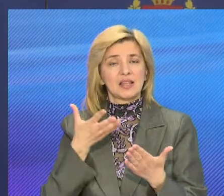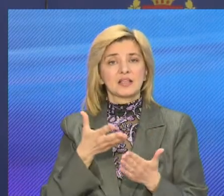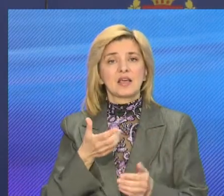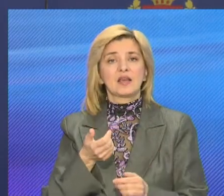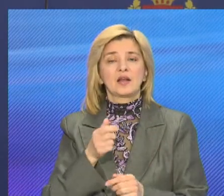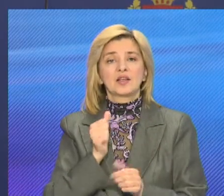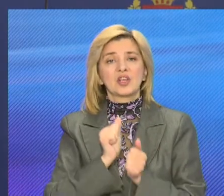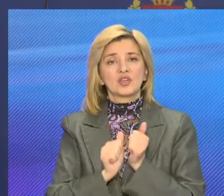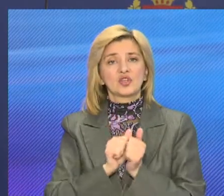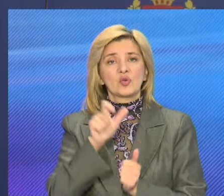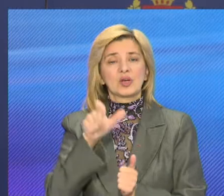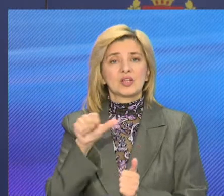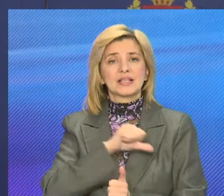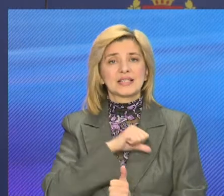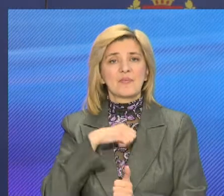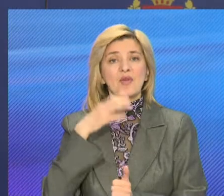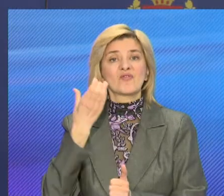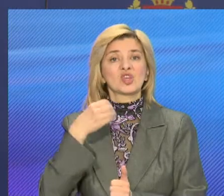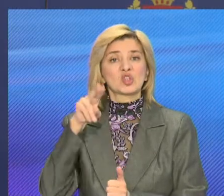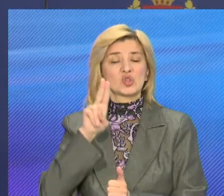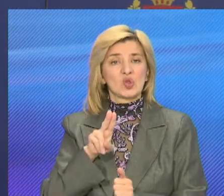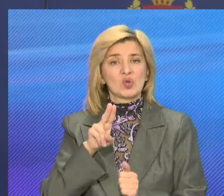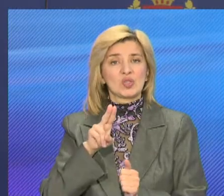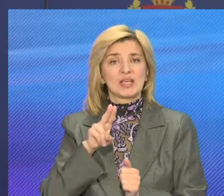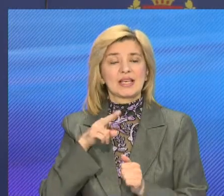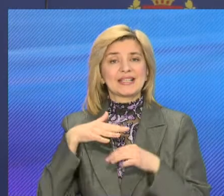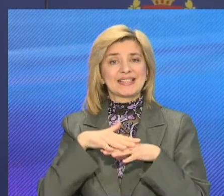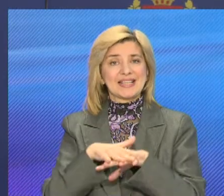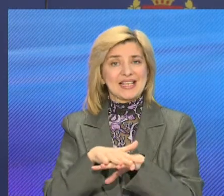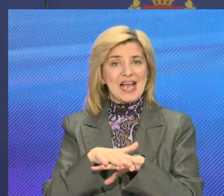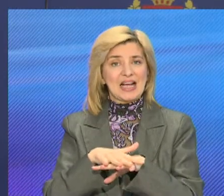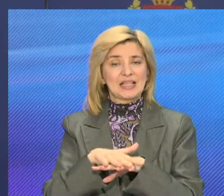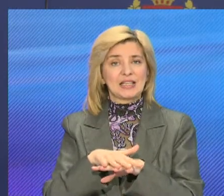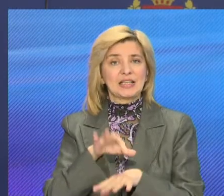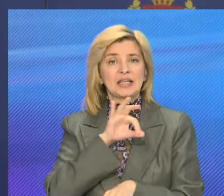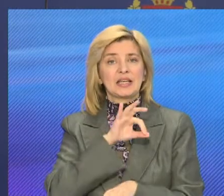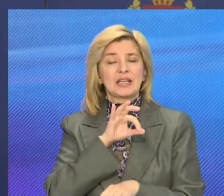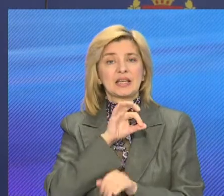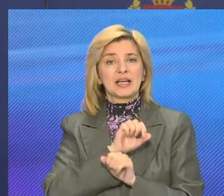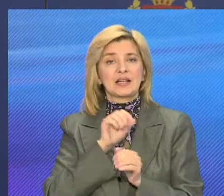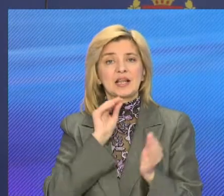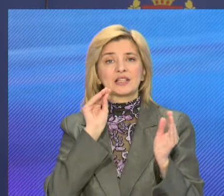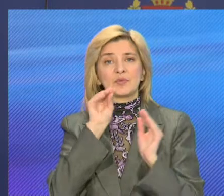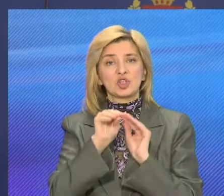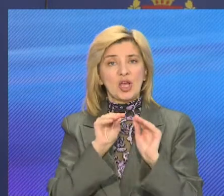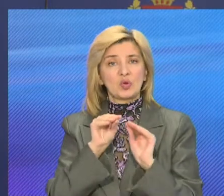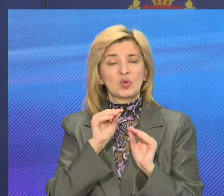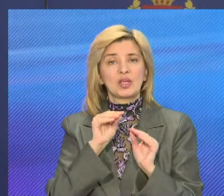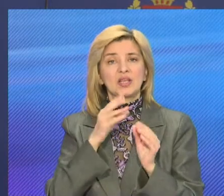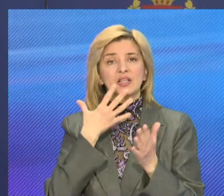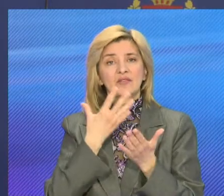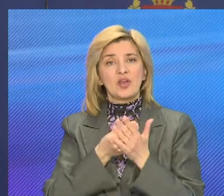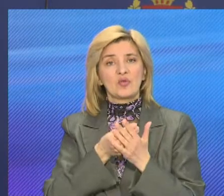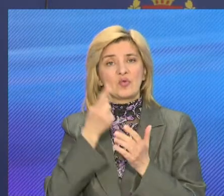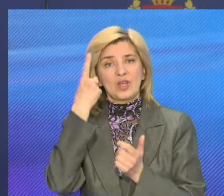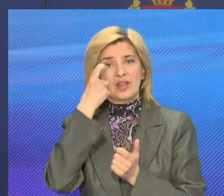Зачастую граждане сами в социальных сетях, значит, размещают достаточно много информации о себе, не только фамилию, имя, отчество. Кто-то